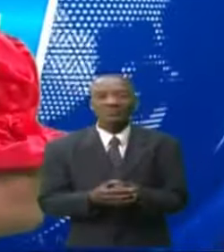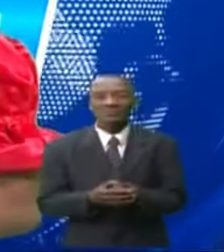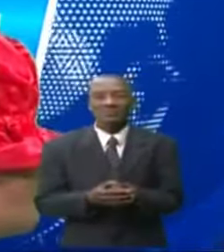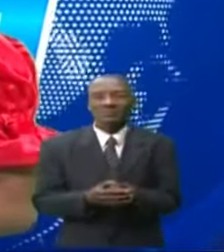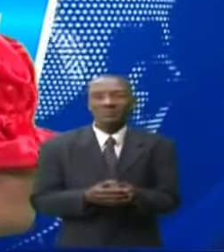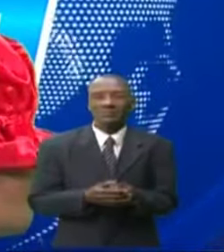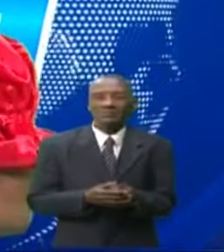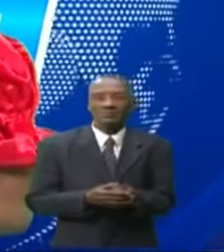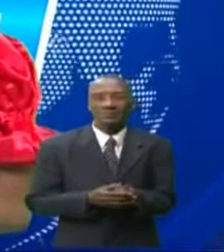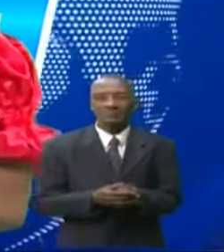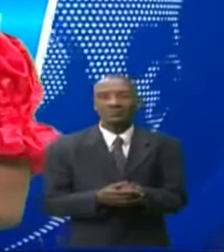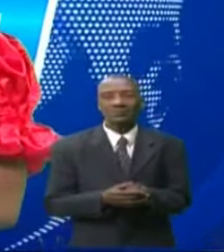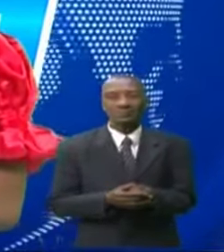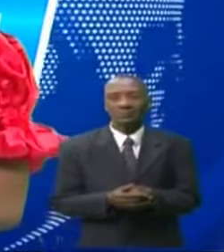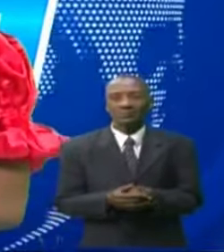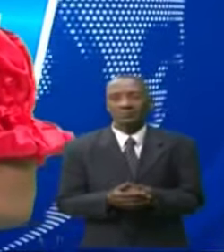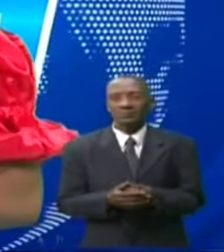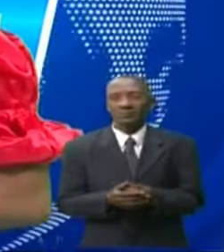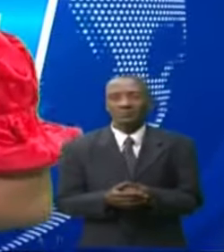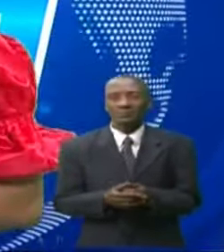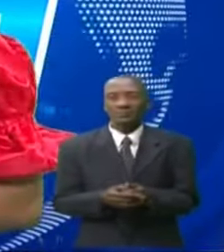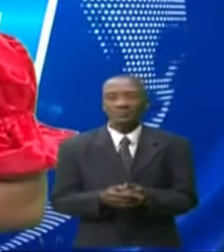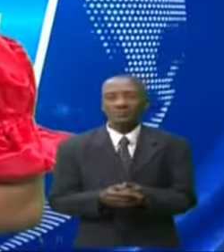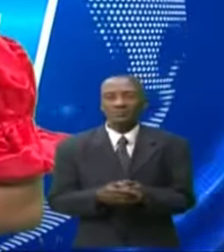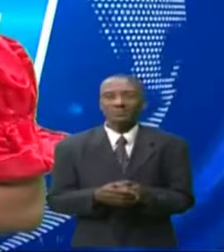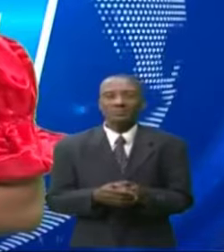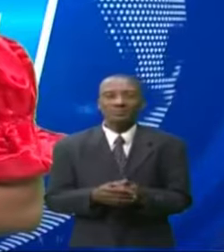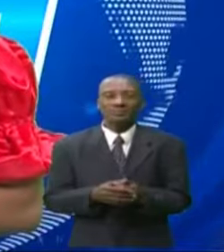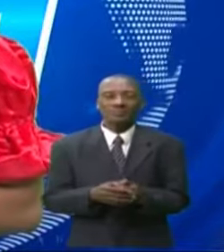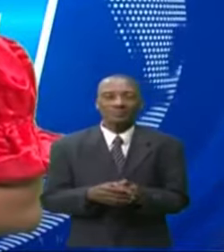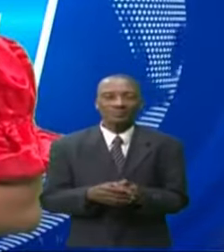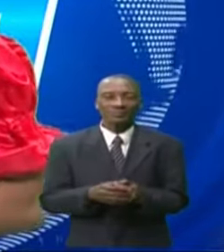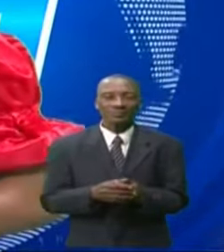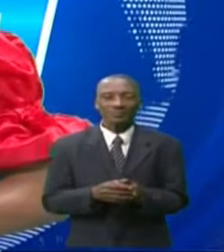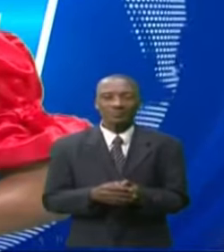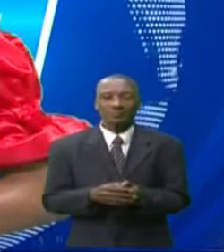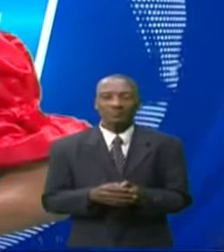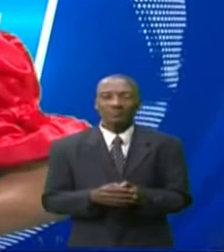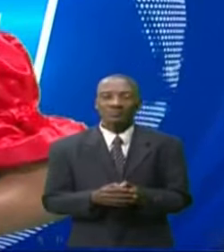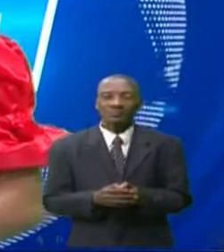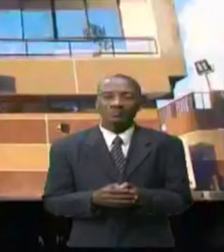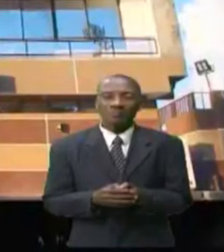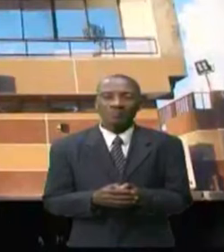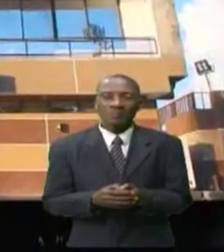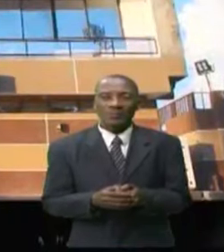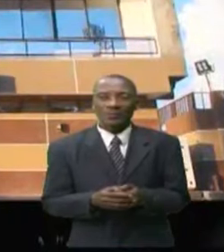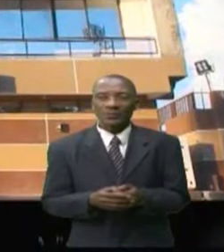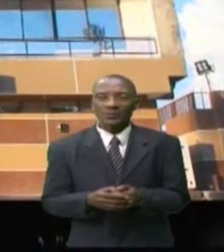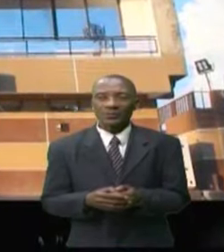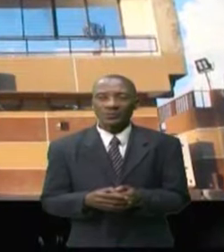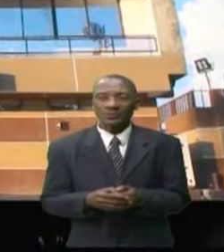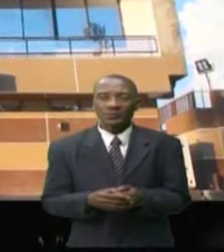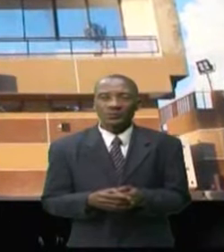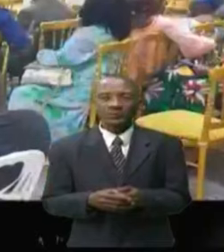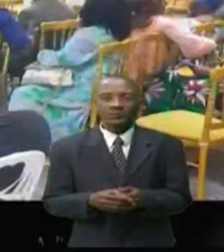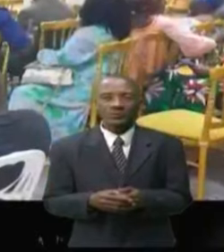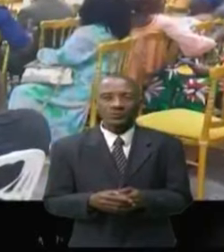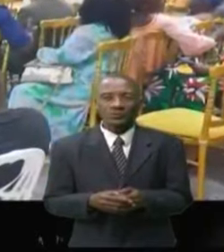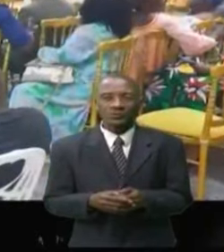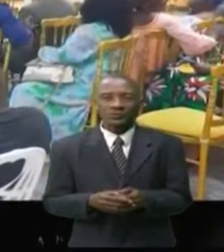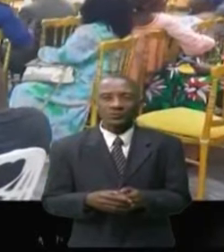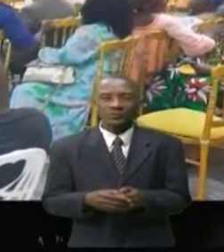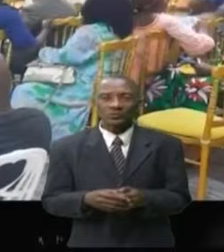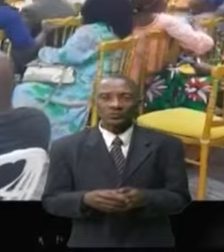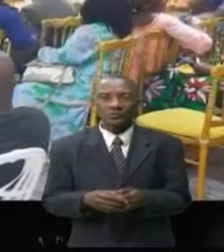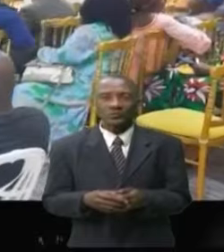nazer moko l'un des anciens de l'ISP a présidé cette cérémonie les